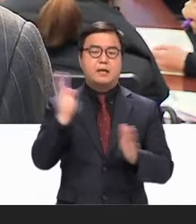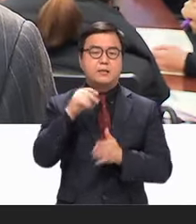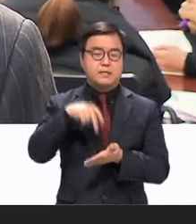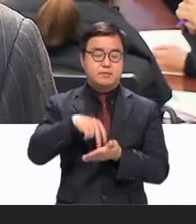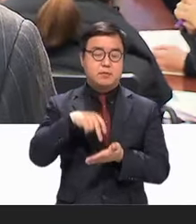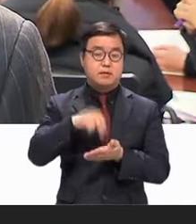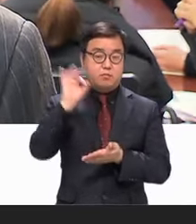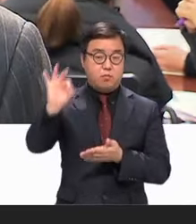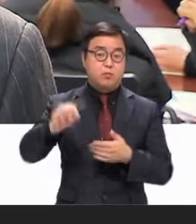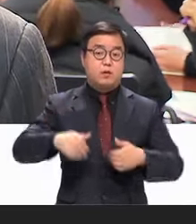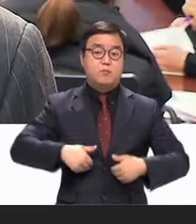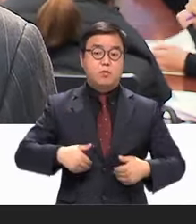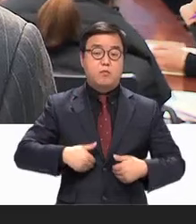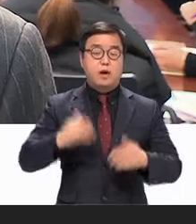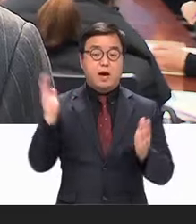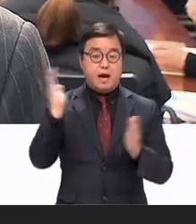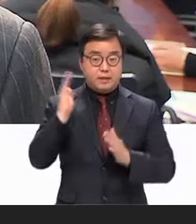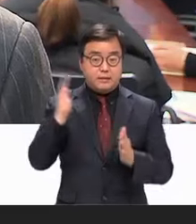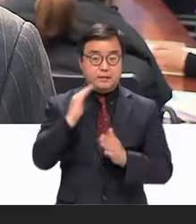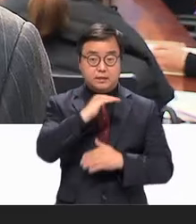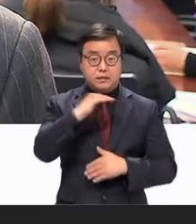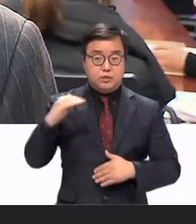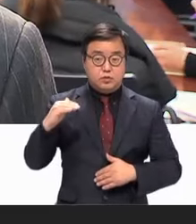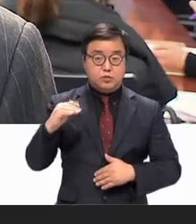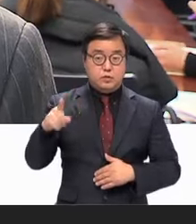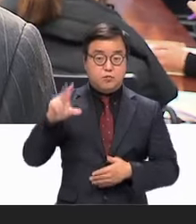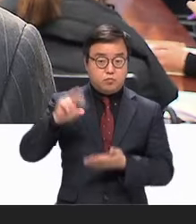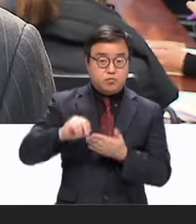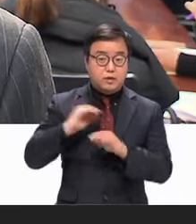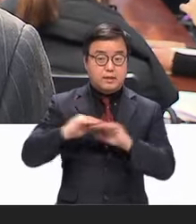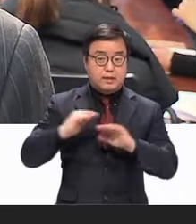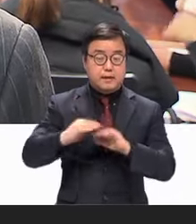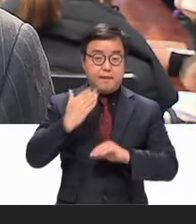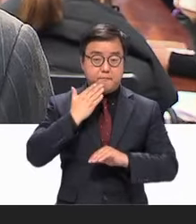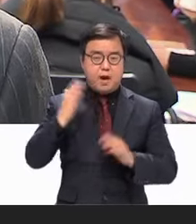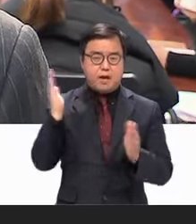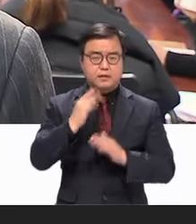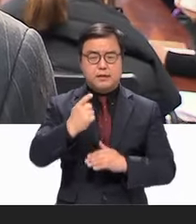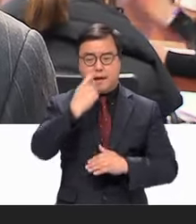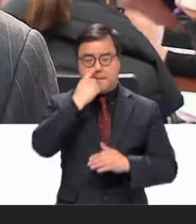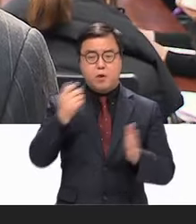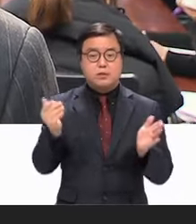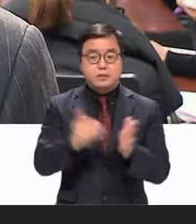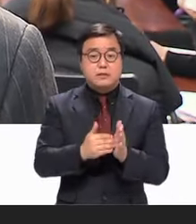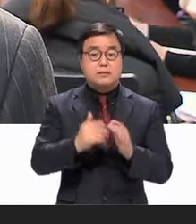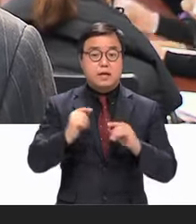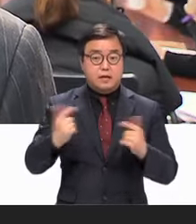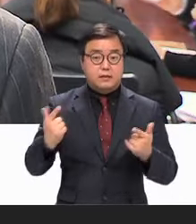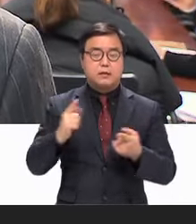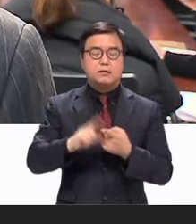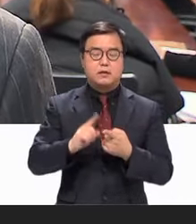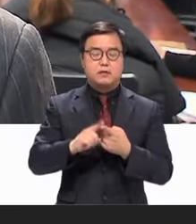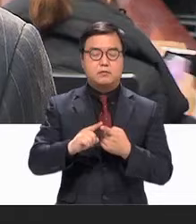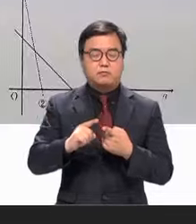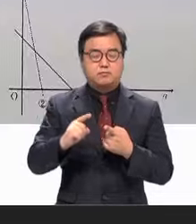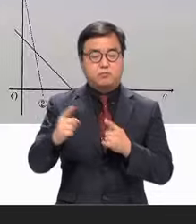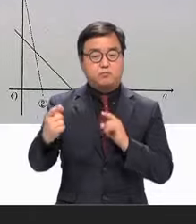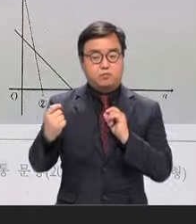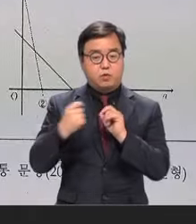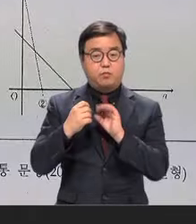생각합니다 학생 수준에서 문제를 풀 수 있는지 학생이 배운 건지 그쪽에서 을 하면 다 풀 수 있는